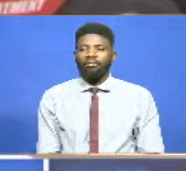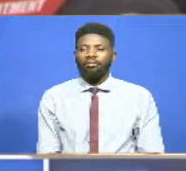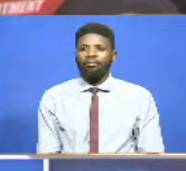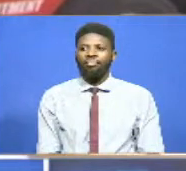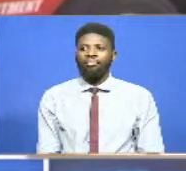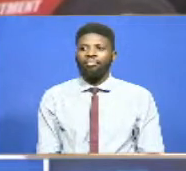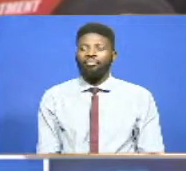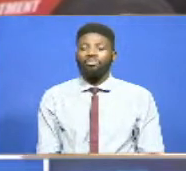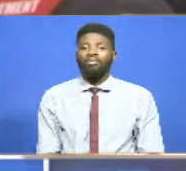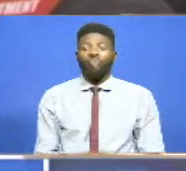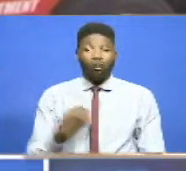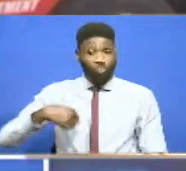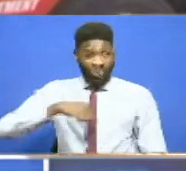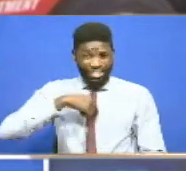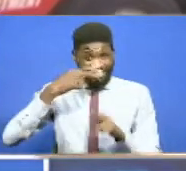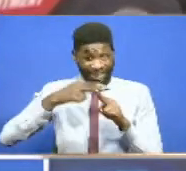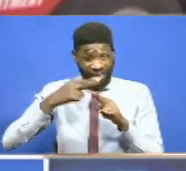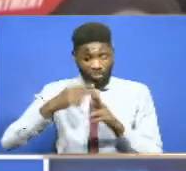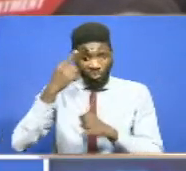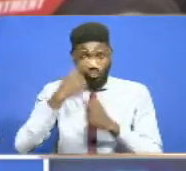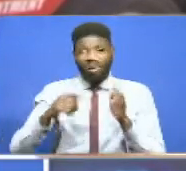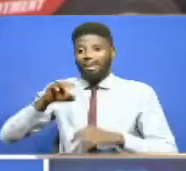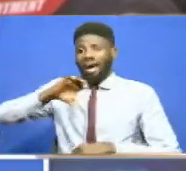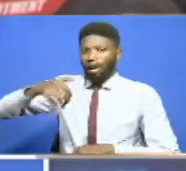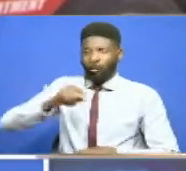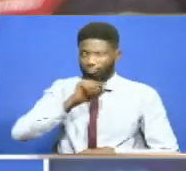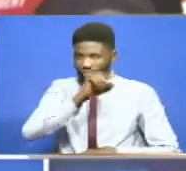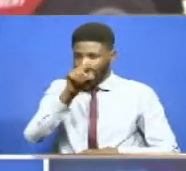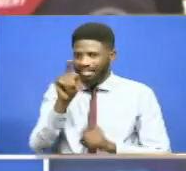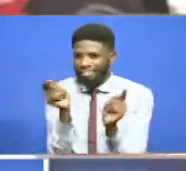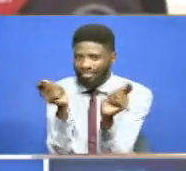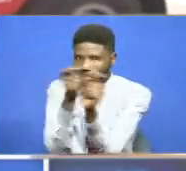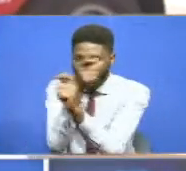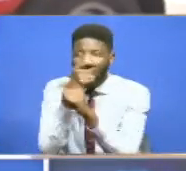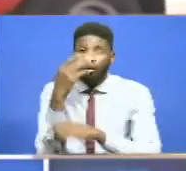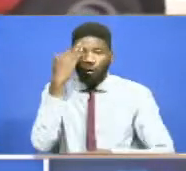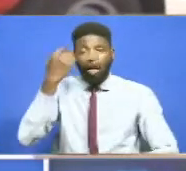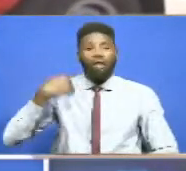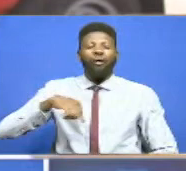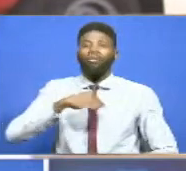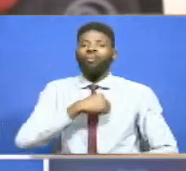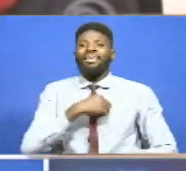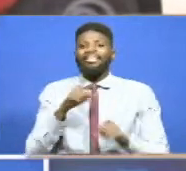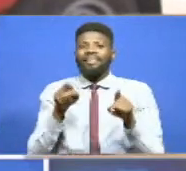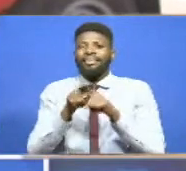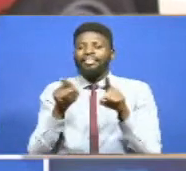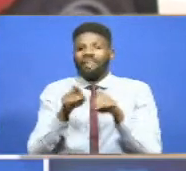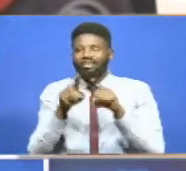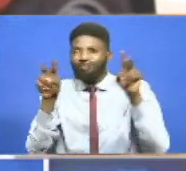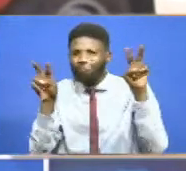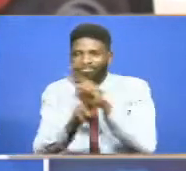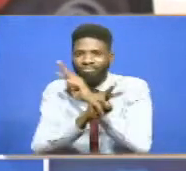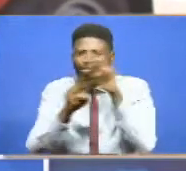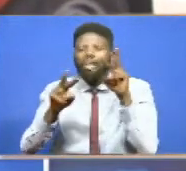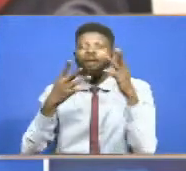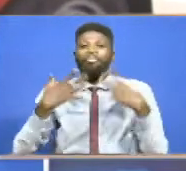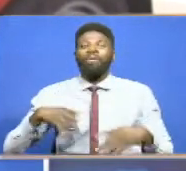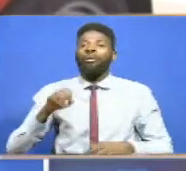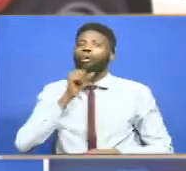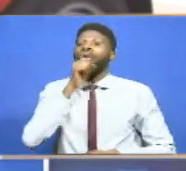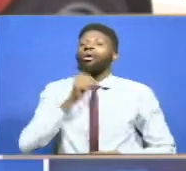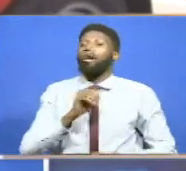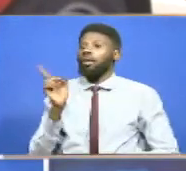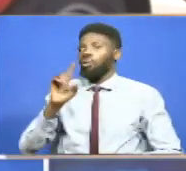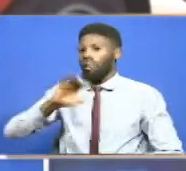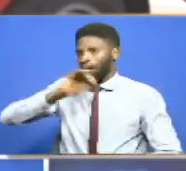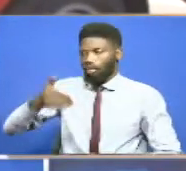Tunajiita county trackers kwa sababu tuna track msewe wote Nairobi County na wasee